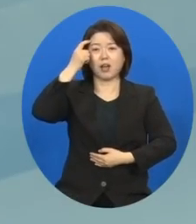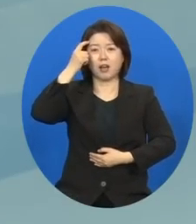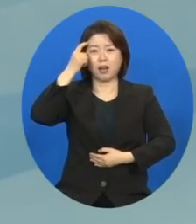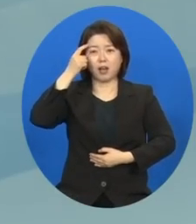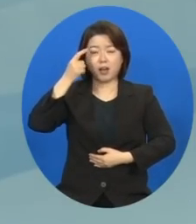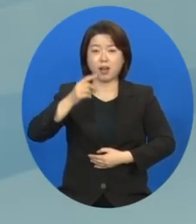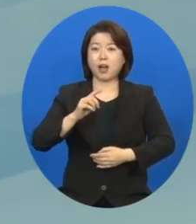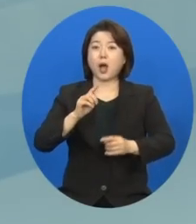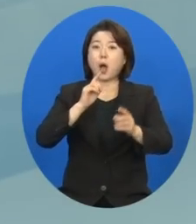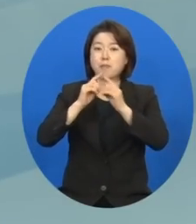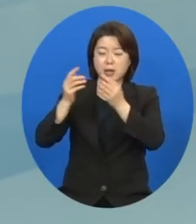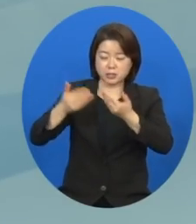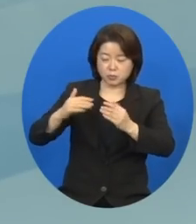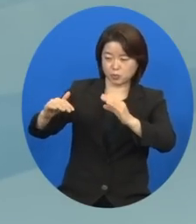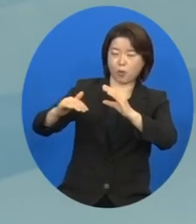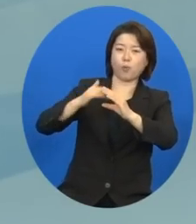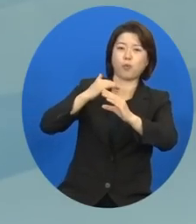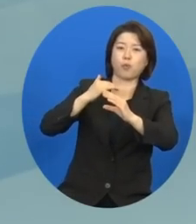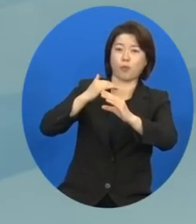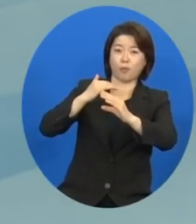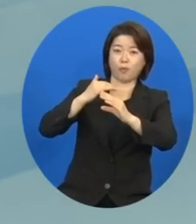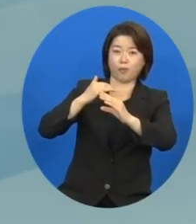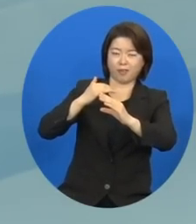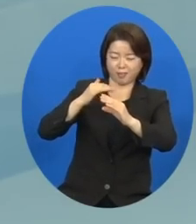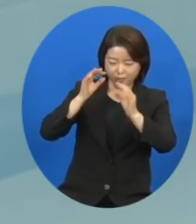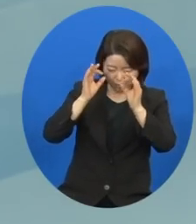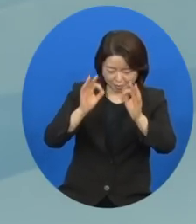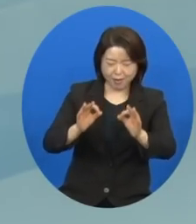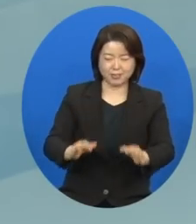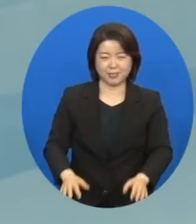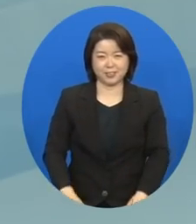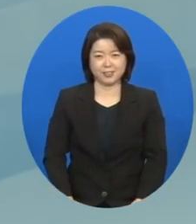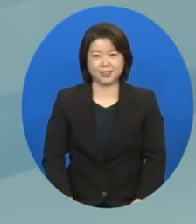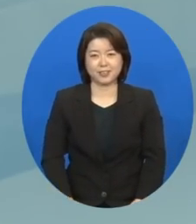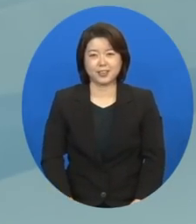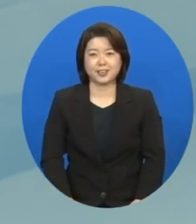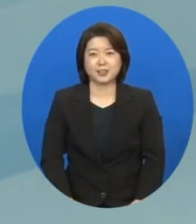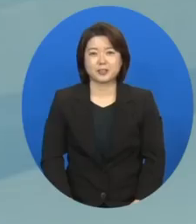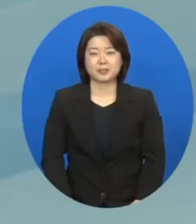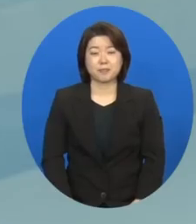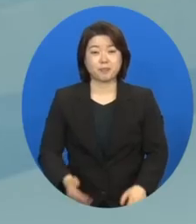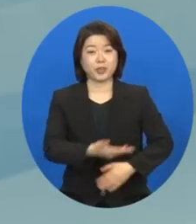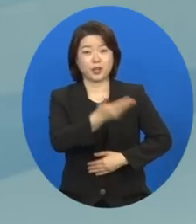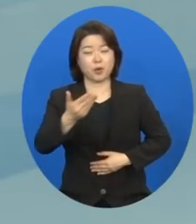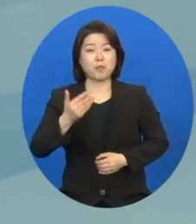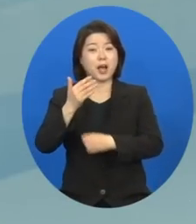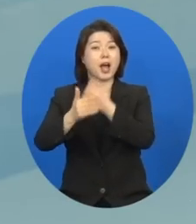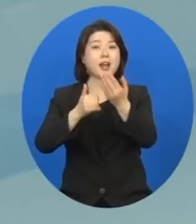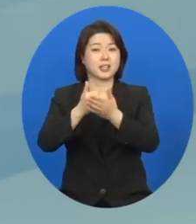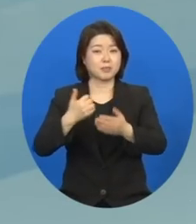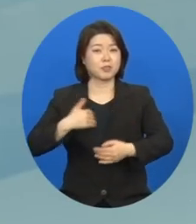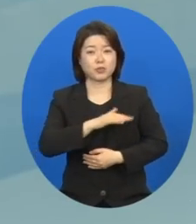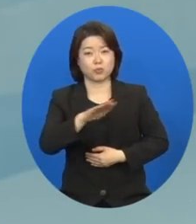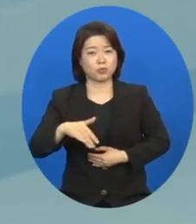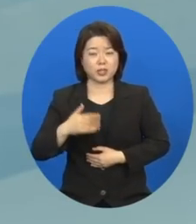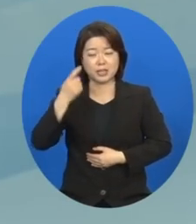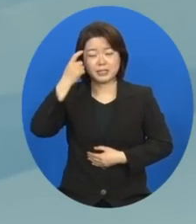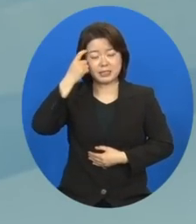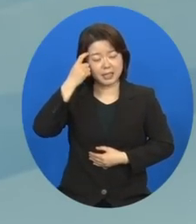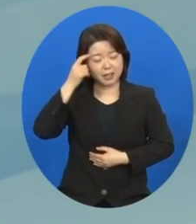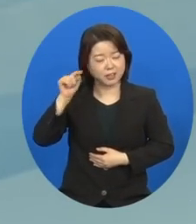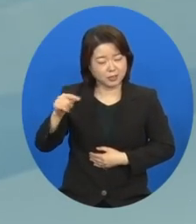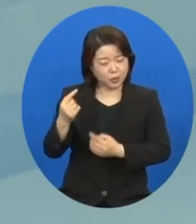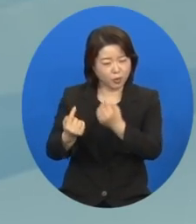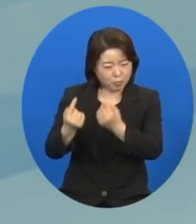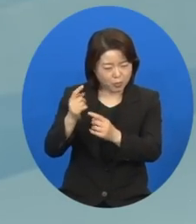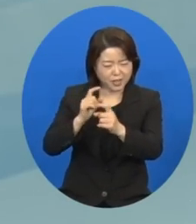말씀하시면서 이메일을 보내줬던 것을 보았습니다. 여러분, 하나님은요 정말 우리가 생각하는 것